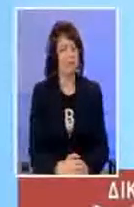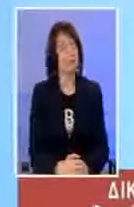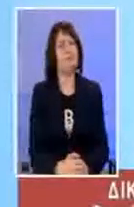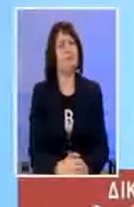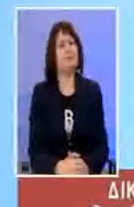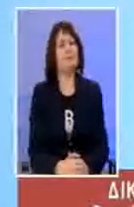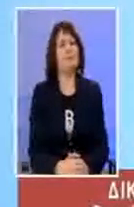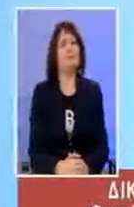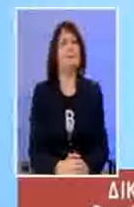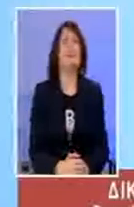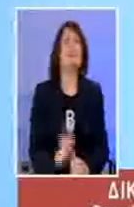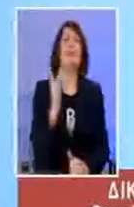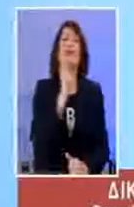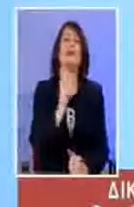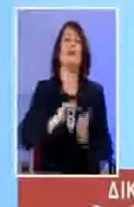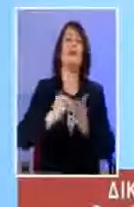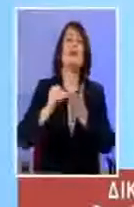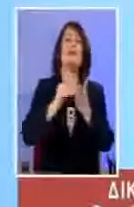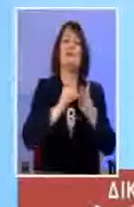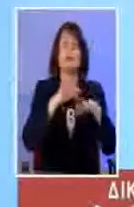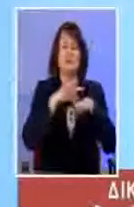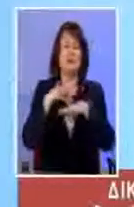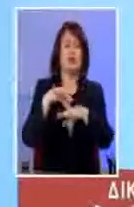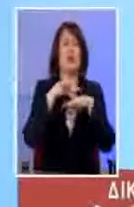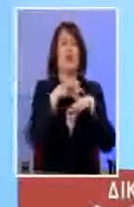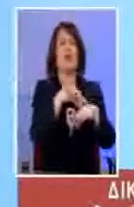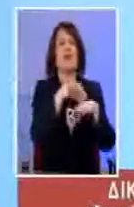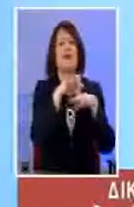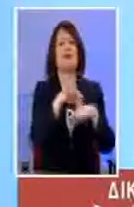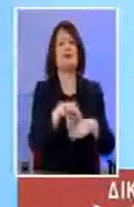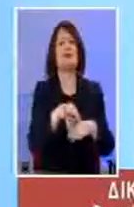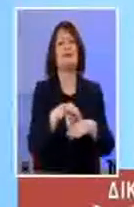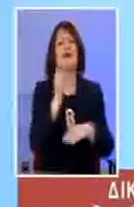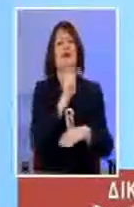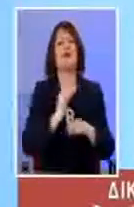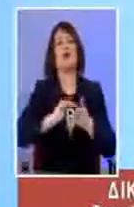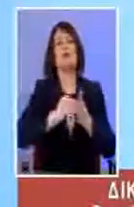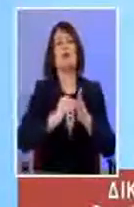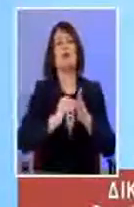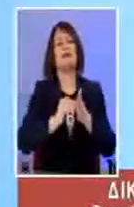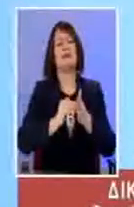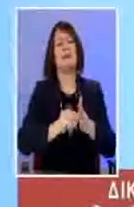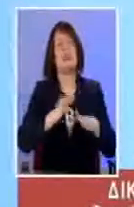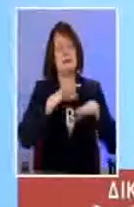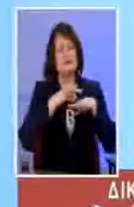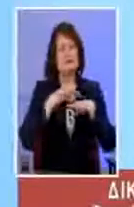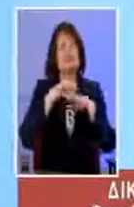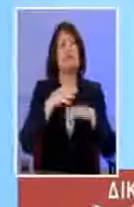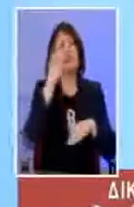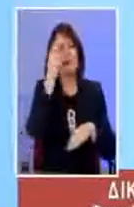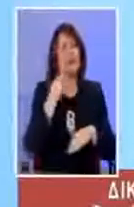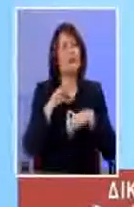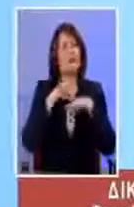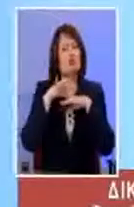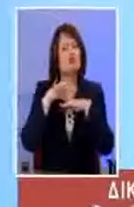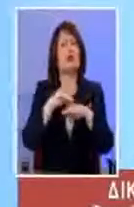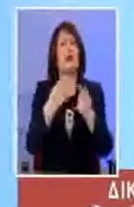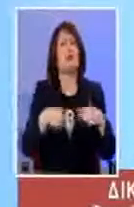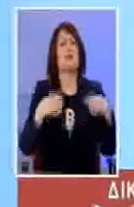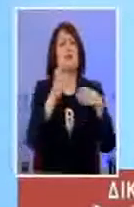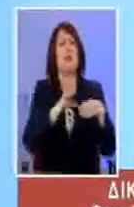Στις κοινωνικές υπηρεσίες, στις συνοδείες. Έχουμε το τμήμα, την κοινωνική μας υπηρεσία που συνοδεύει τυφλούς στα νοσοκομεία και σε άλλες